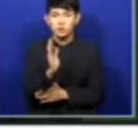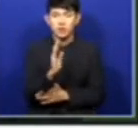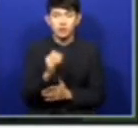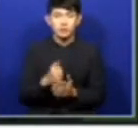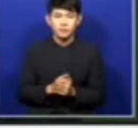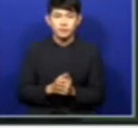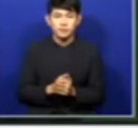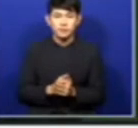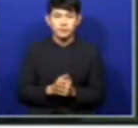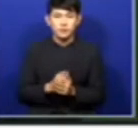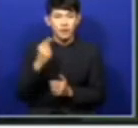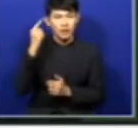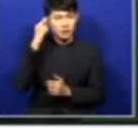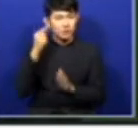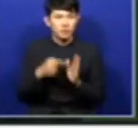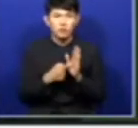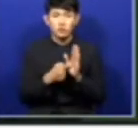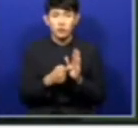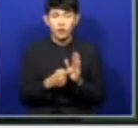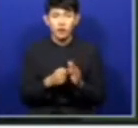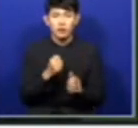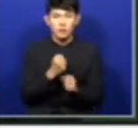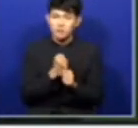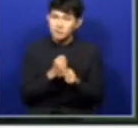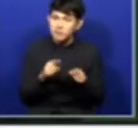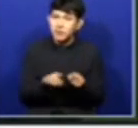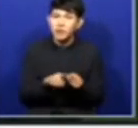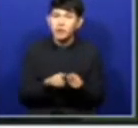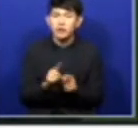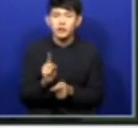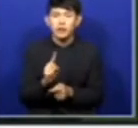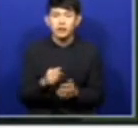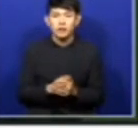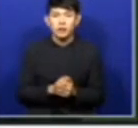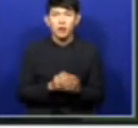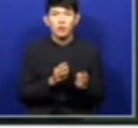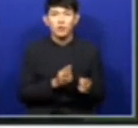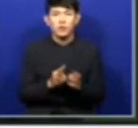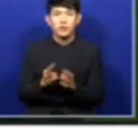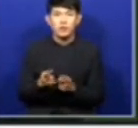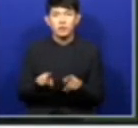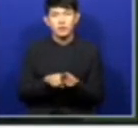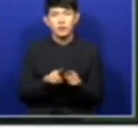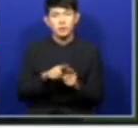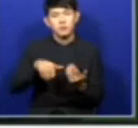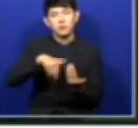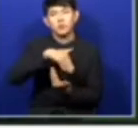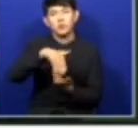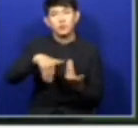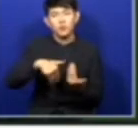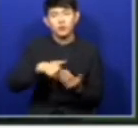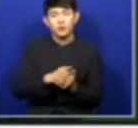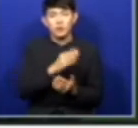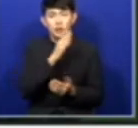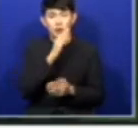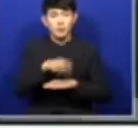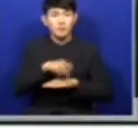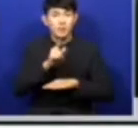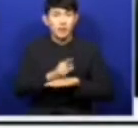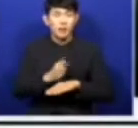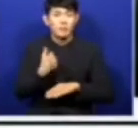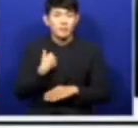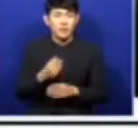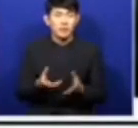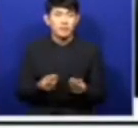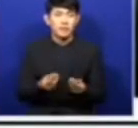น้าที่จะเป็นโมเดลเดียวกันก็คือว่าใช้วิธีการในการแลกเปลี่ยนถ้าท่านประธานมีพื้นที่400ตารางว